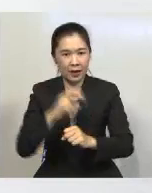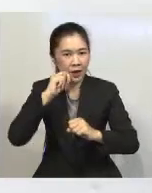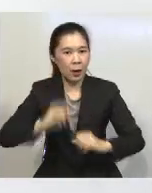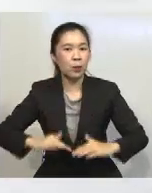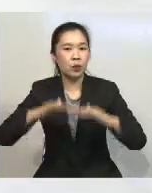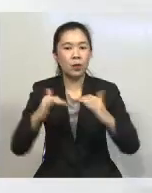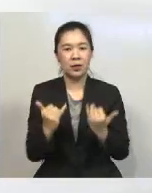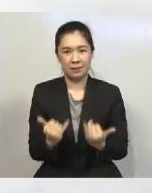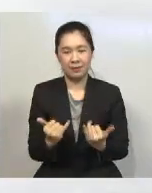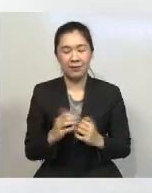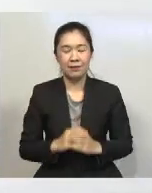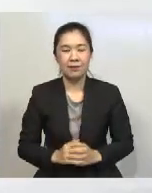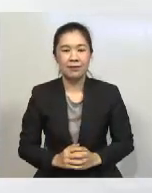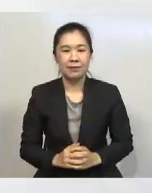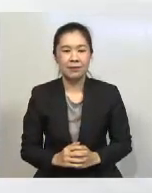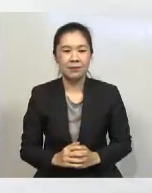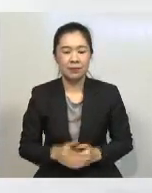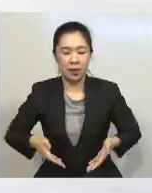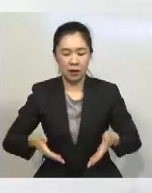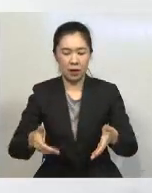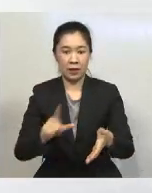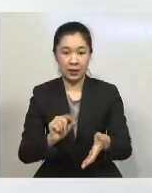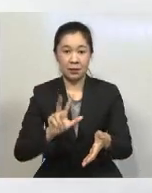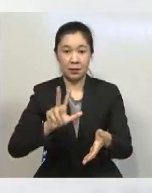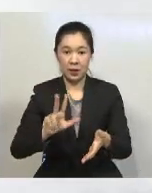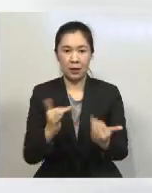พาะงานนี้ครับ แล้วเส้นทางสาย23ที่ใ